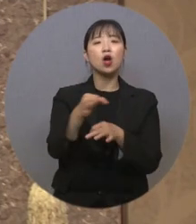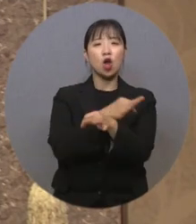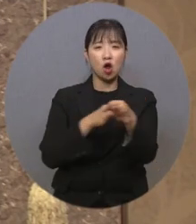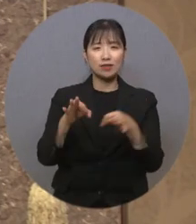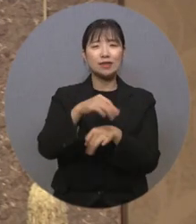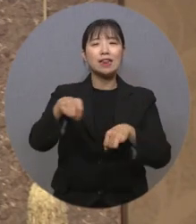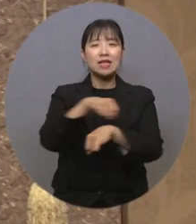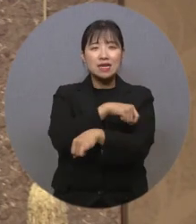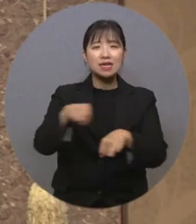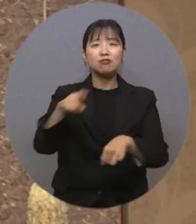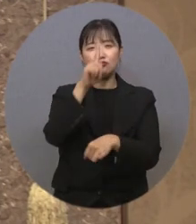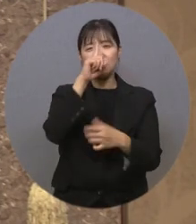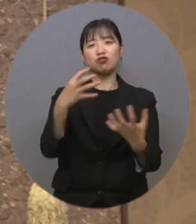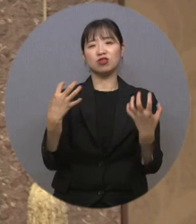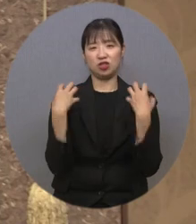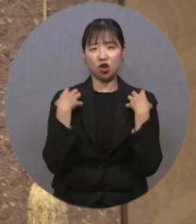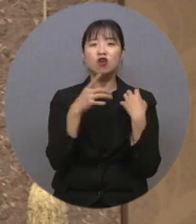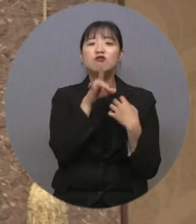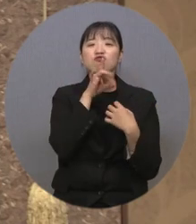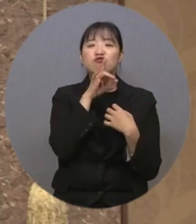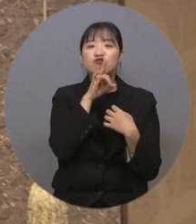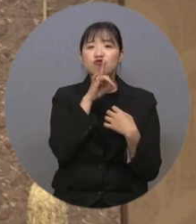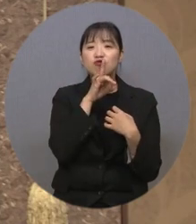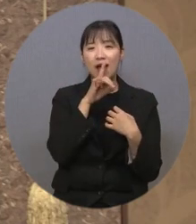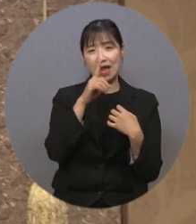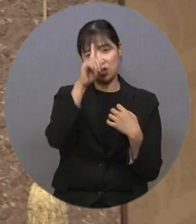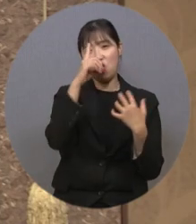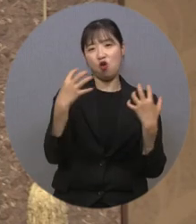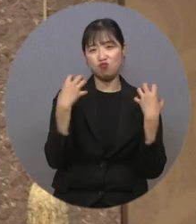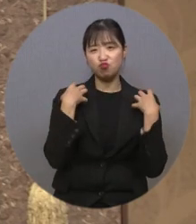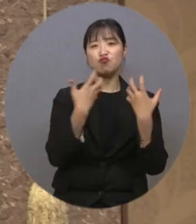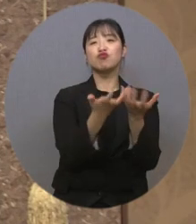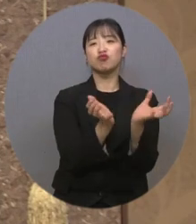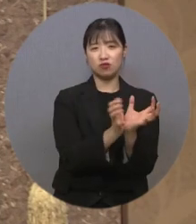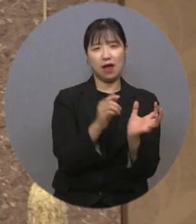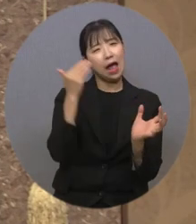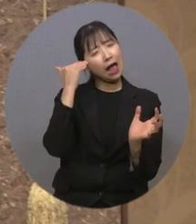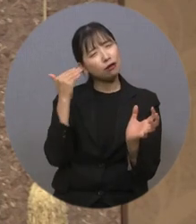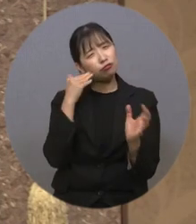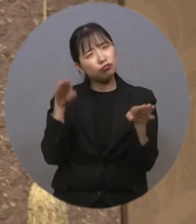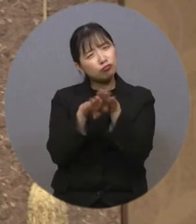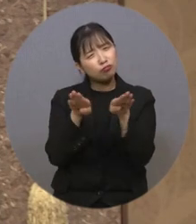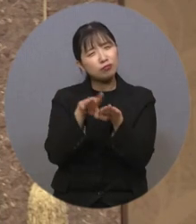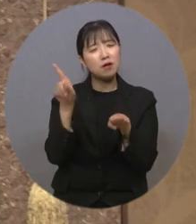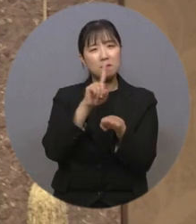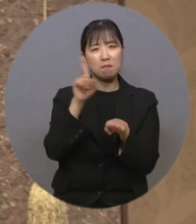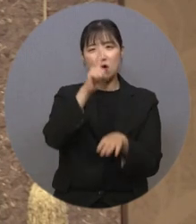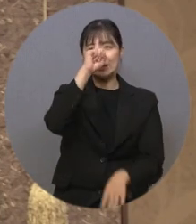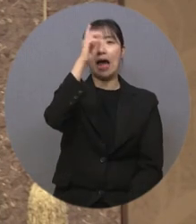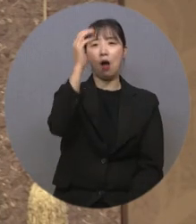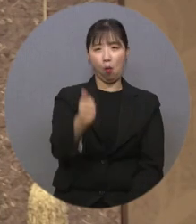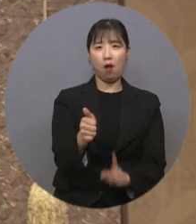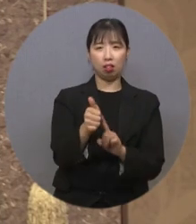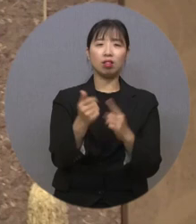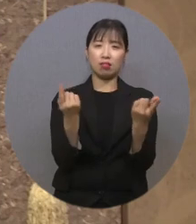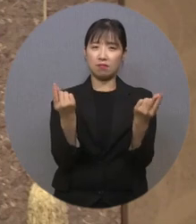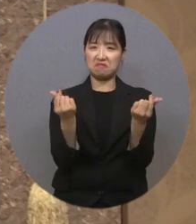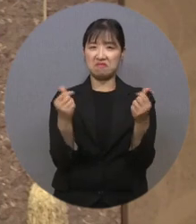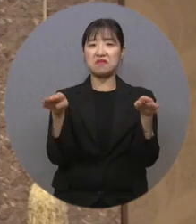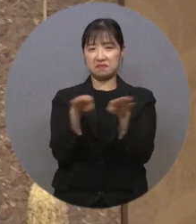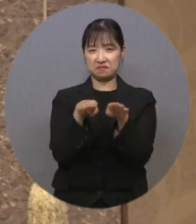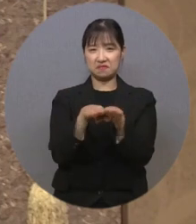경제특구청이라는 특구청 중앙부처의 한 부서가 있죠. 네. 우리 한국을 따지면 아마 장관급 정도는 될 거예요. 예.